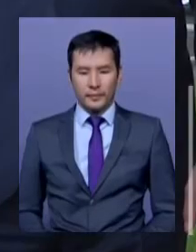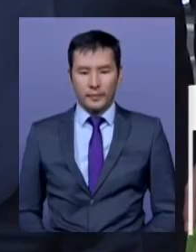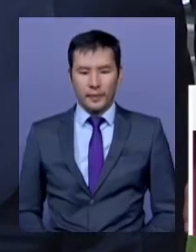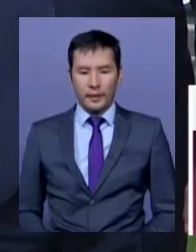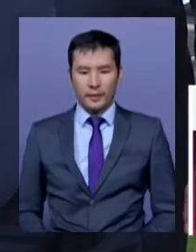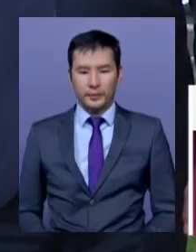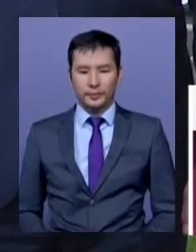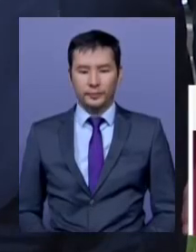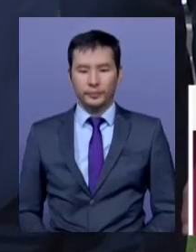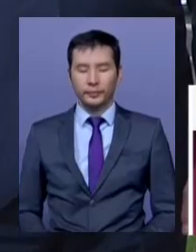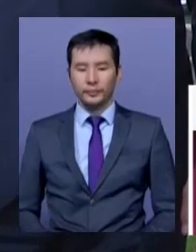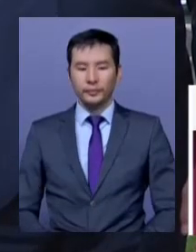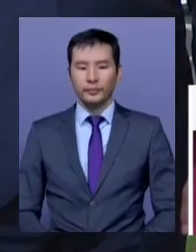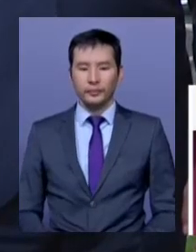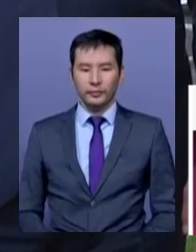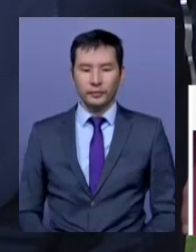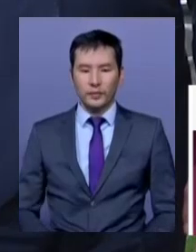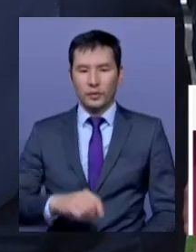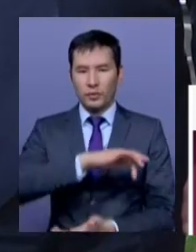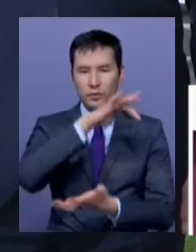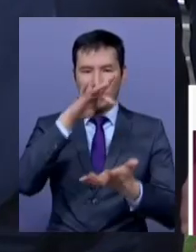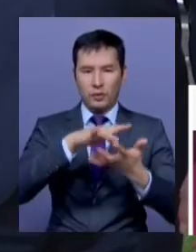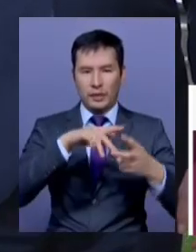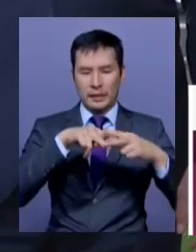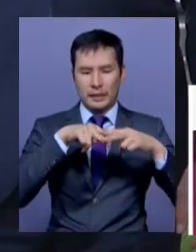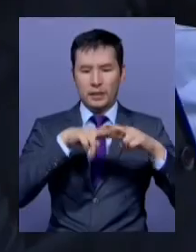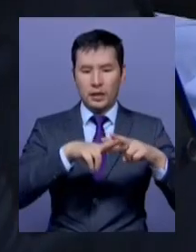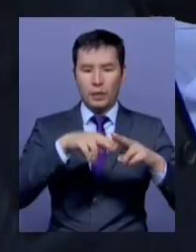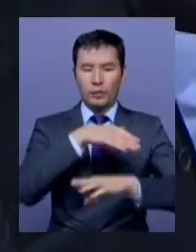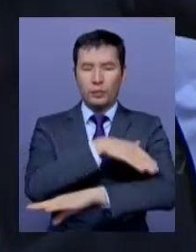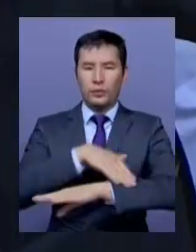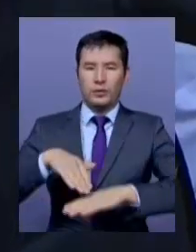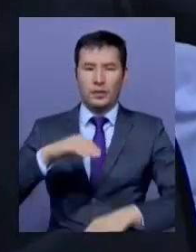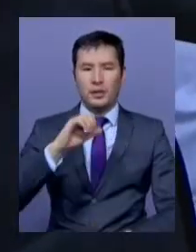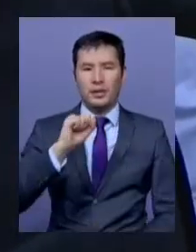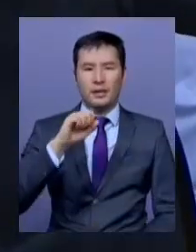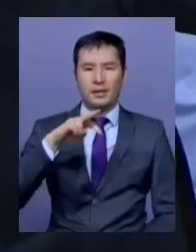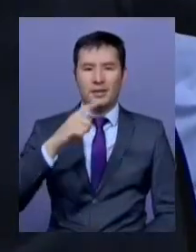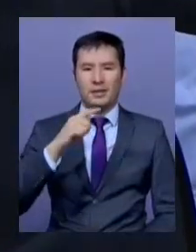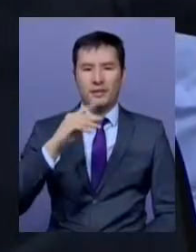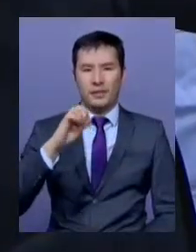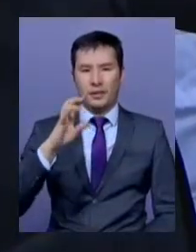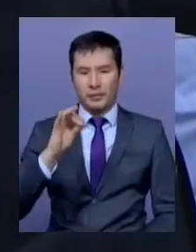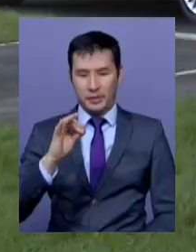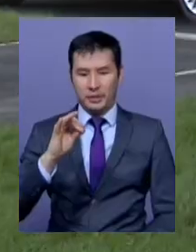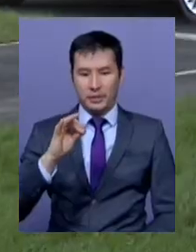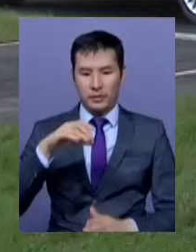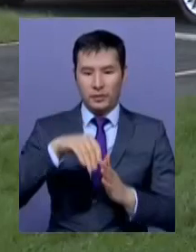қауіпті індет. Еуропада болсын, Америкада болсын, қазір екінші толқын пайда болып